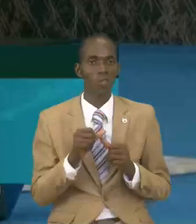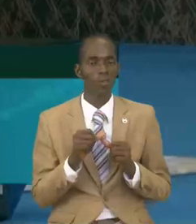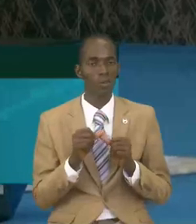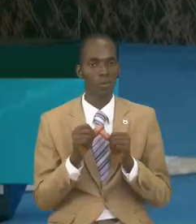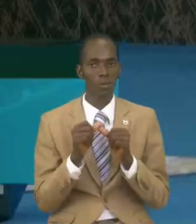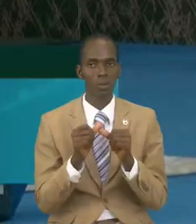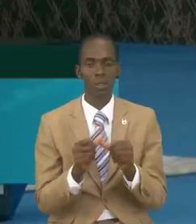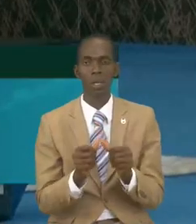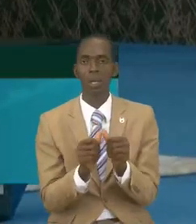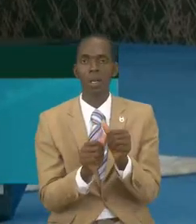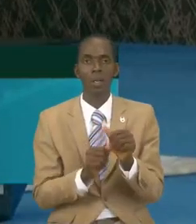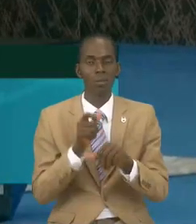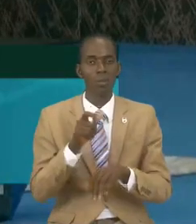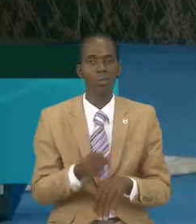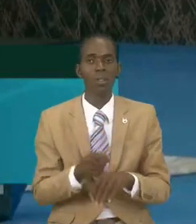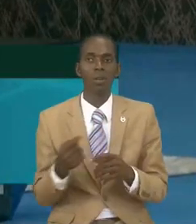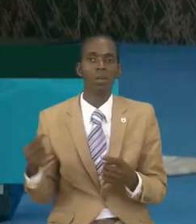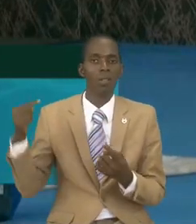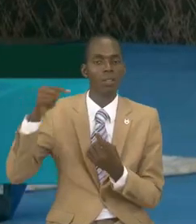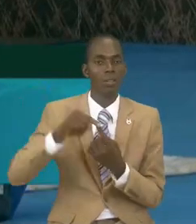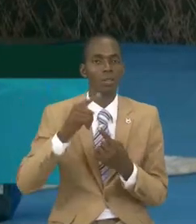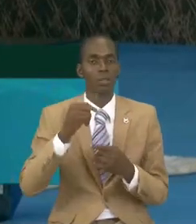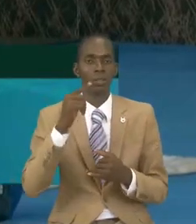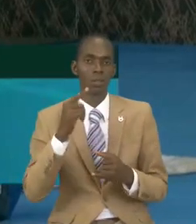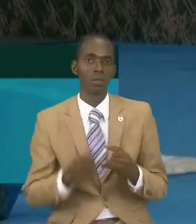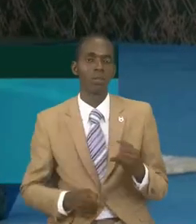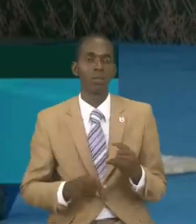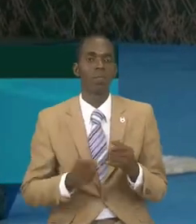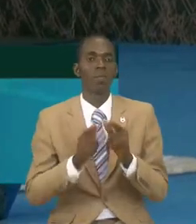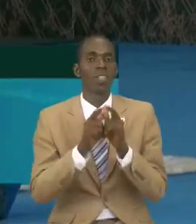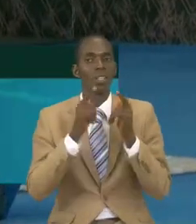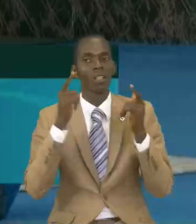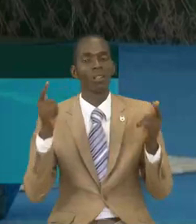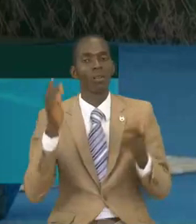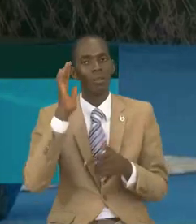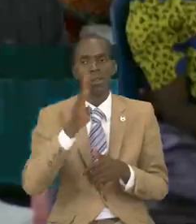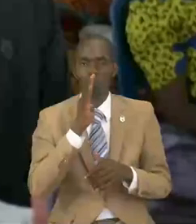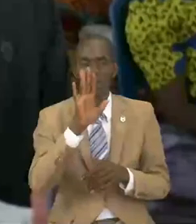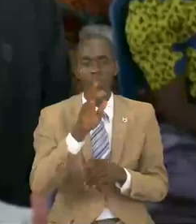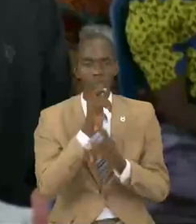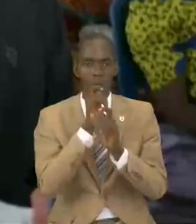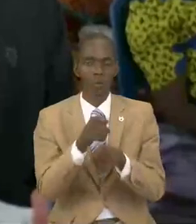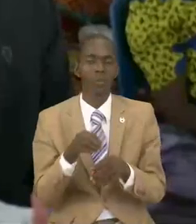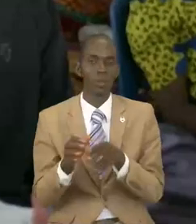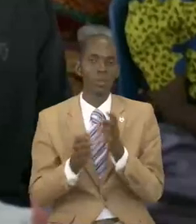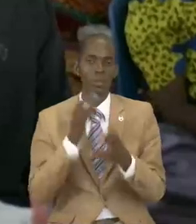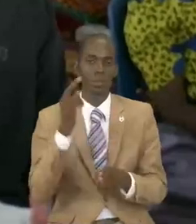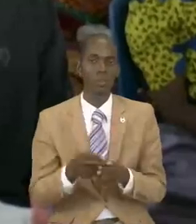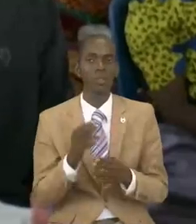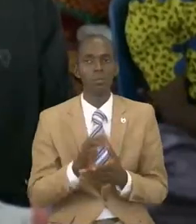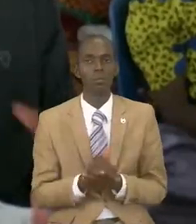vous êtes saints. Vous persévérez jusqu'à la fin, grandes seront